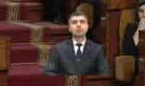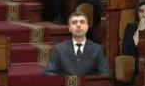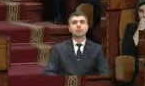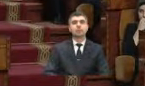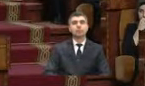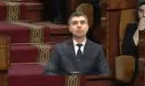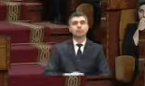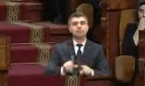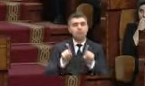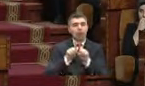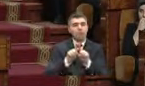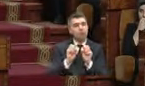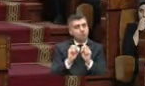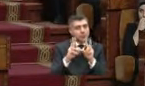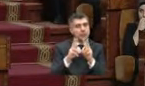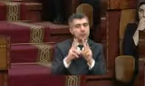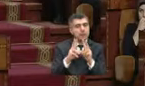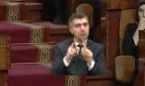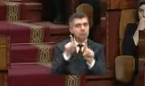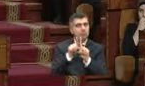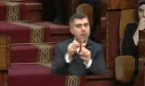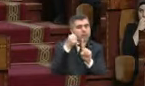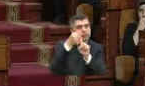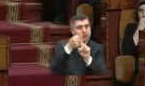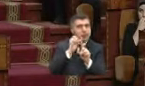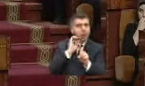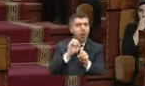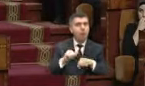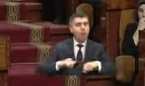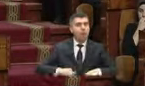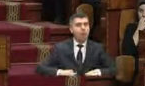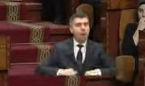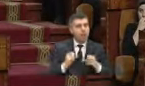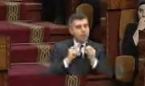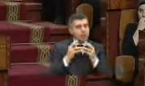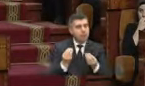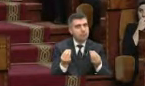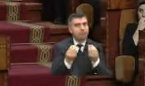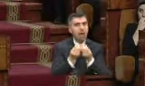نحن نتمم المجهودات التي تقوم بها الوزارة. صراحة